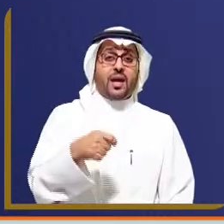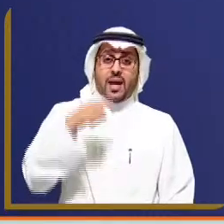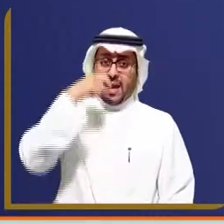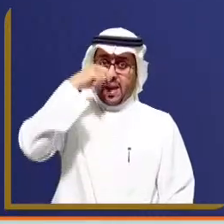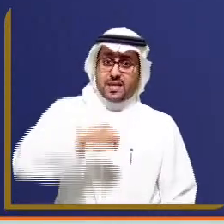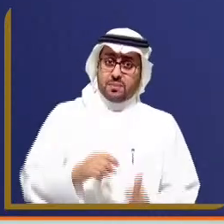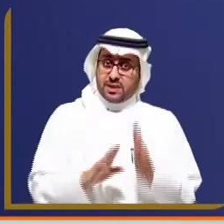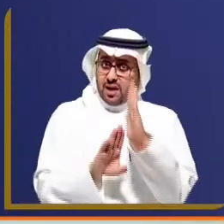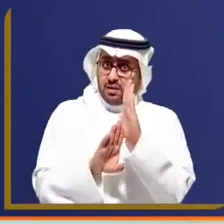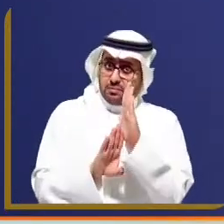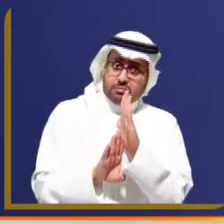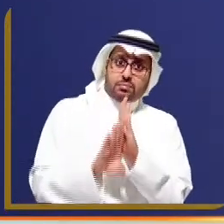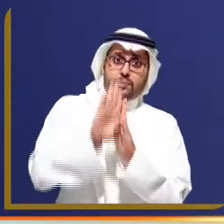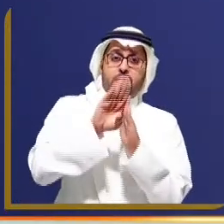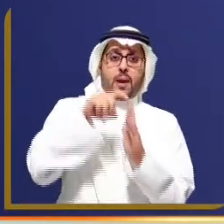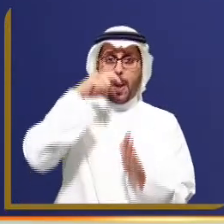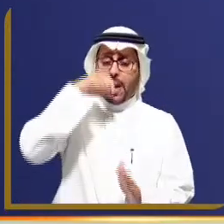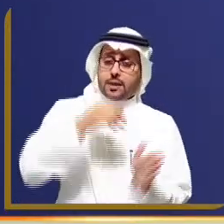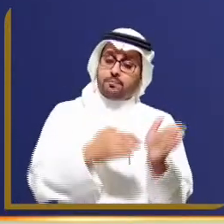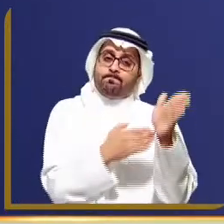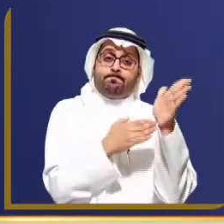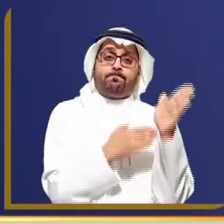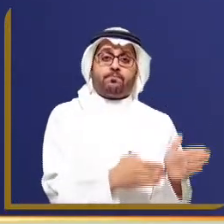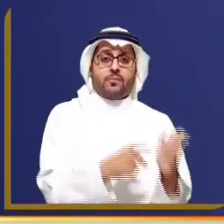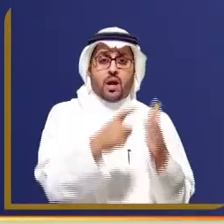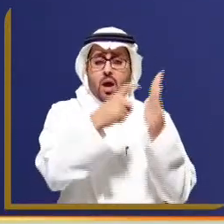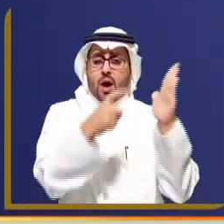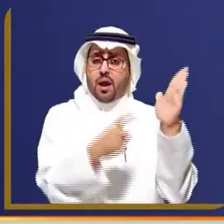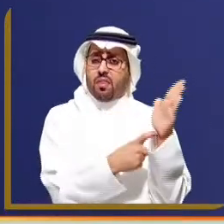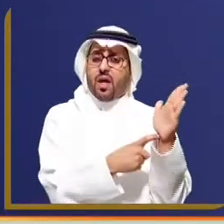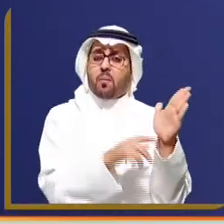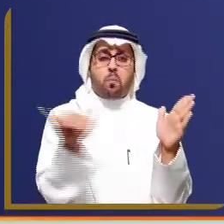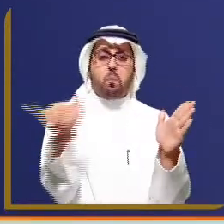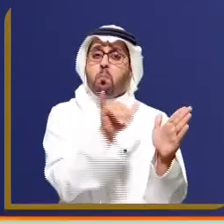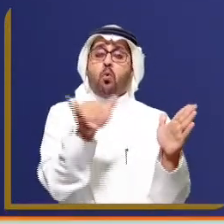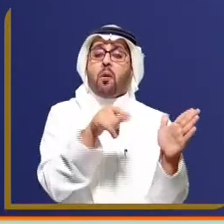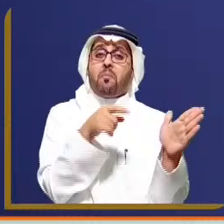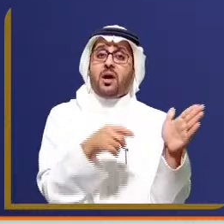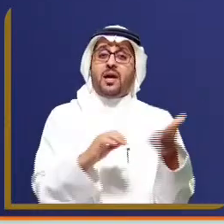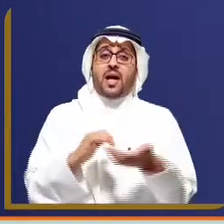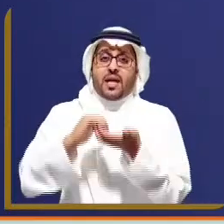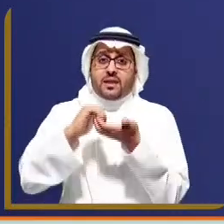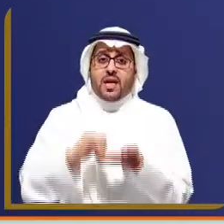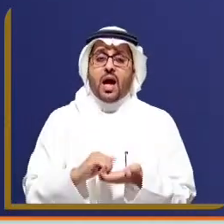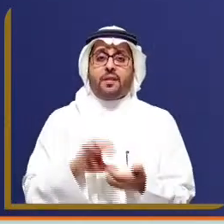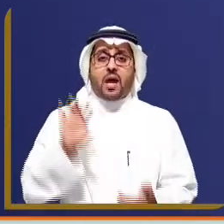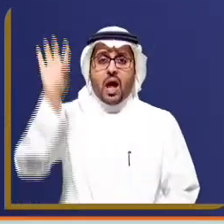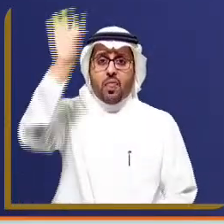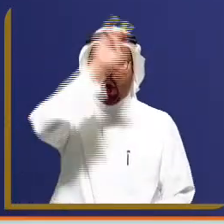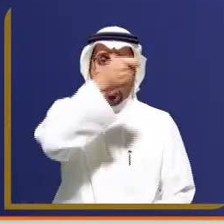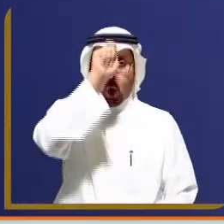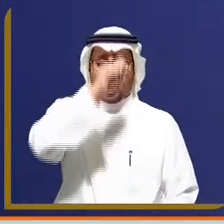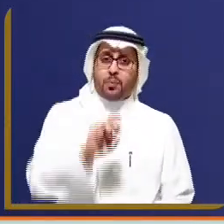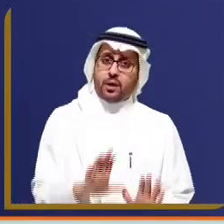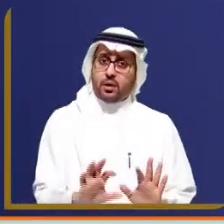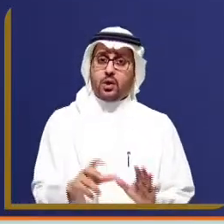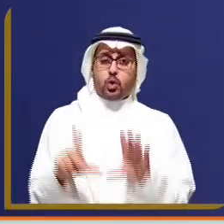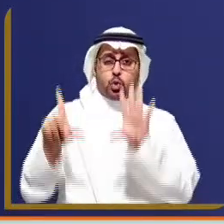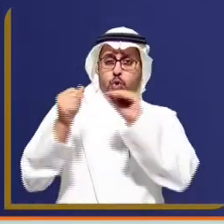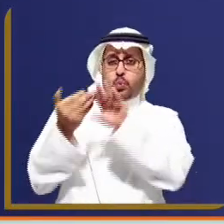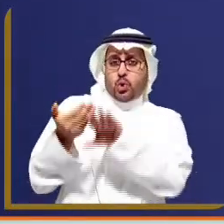التدابير، مشيرة إلى أنه فقط بالقيود الموحدة على المستوى الاتحادي التي تم إقرارها في الأسبوع